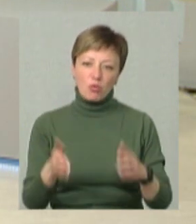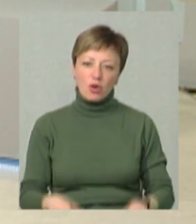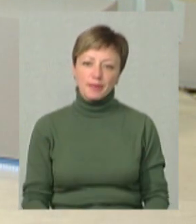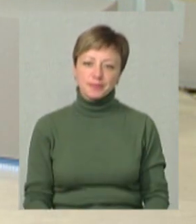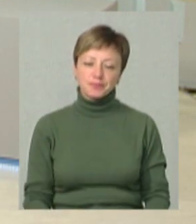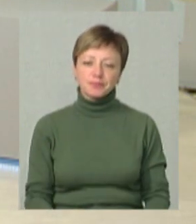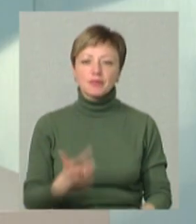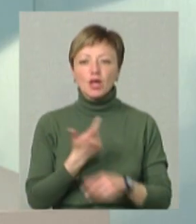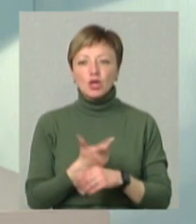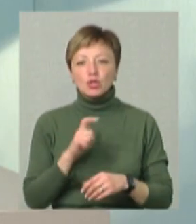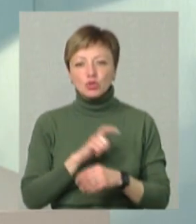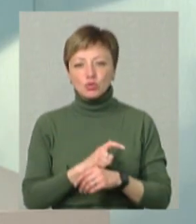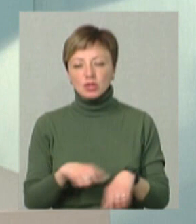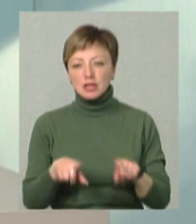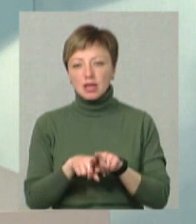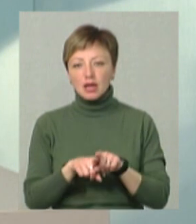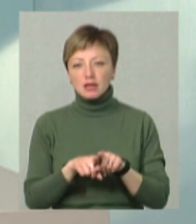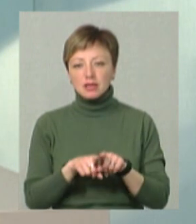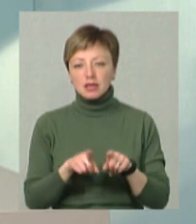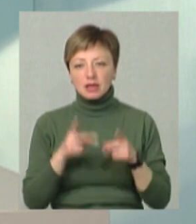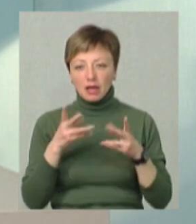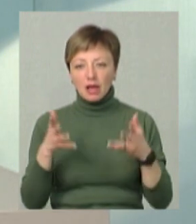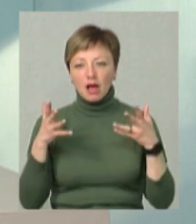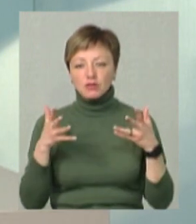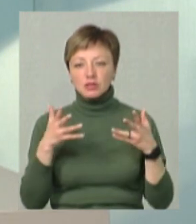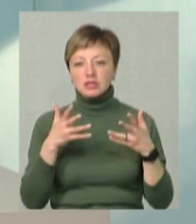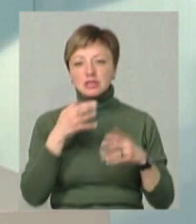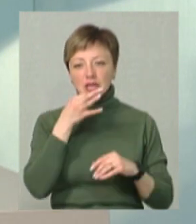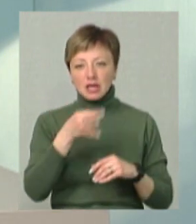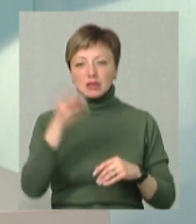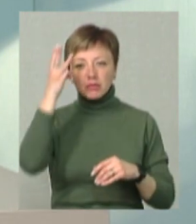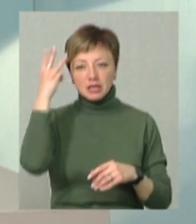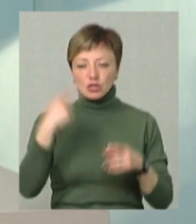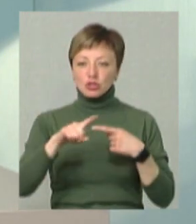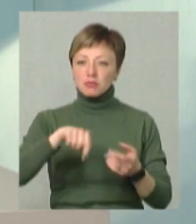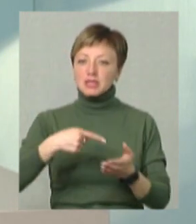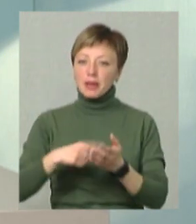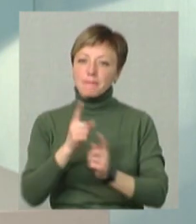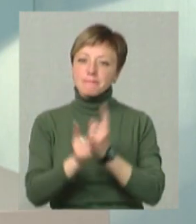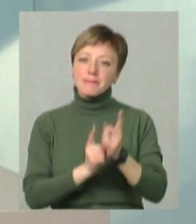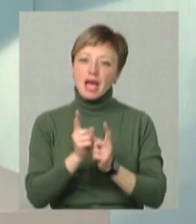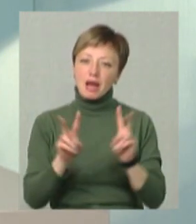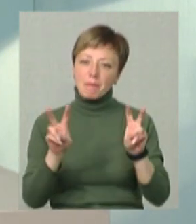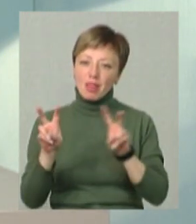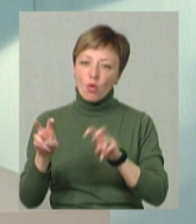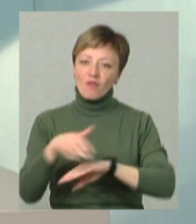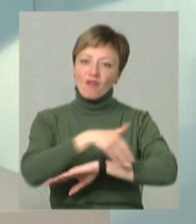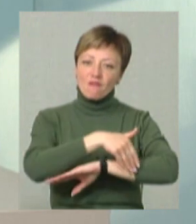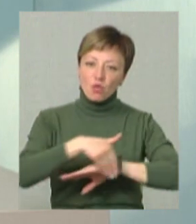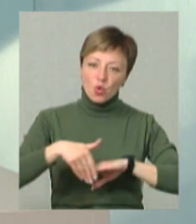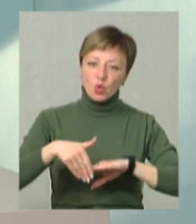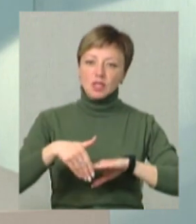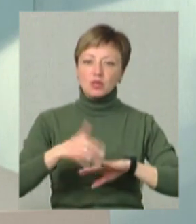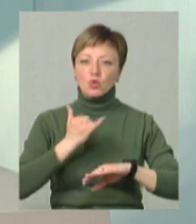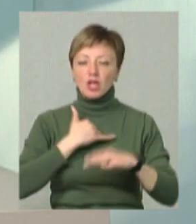От дуже так ямко це сказано. У Хмельницькому та інших містах перейменовують вулиці,